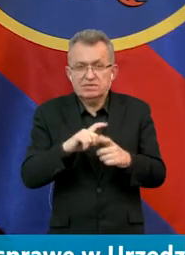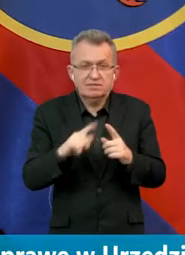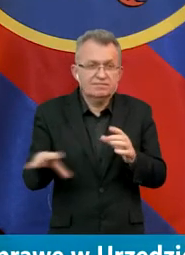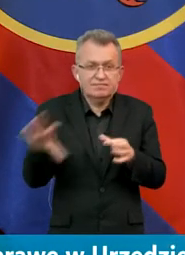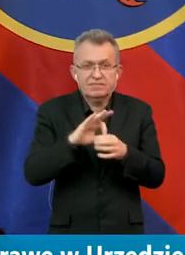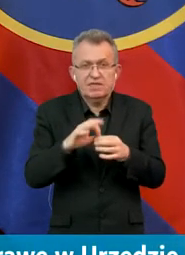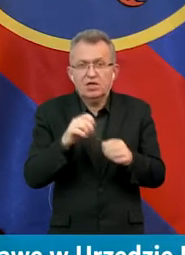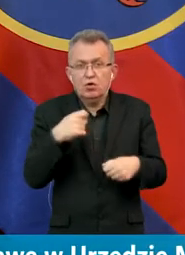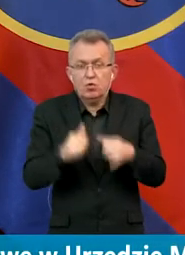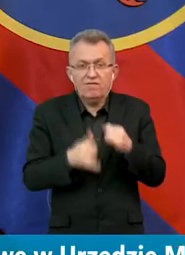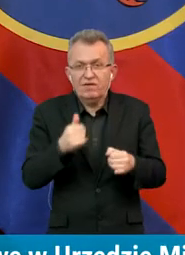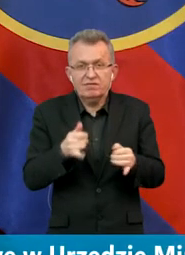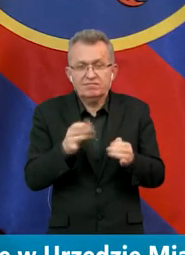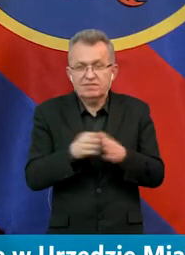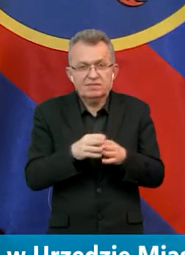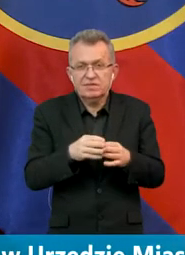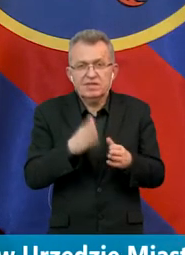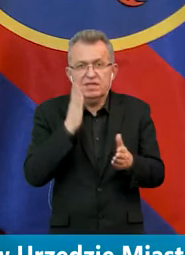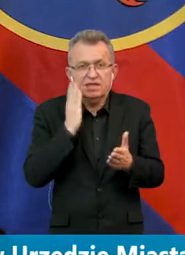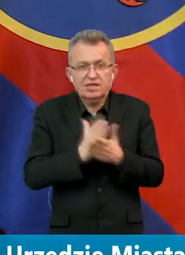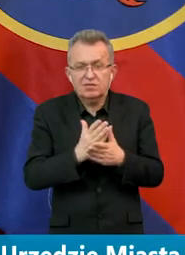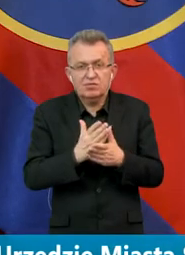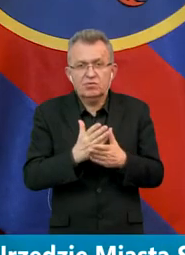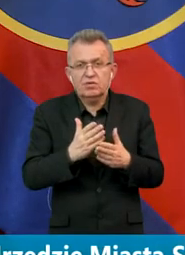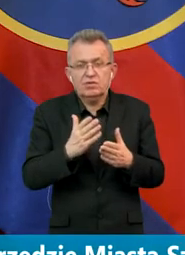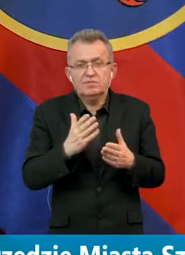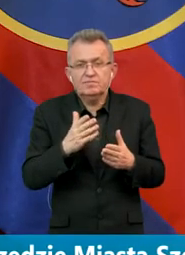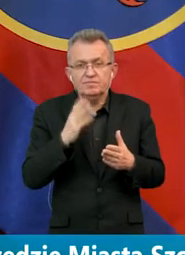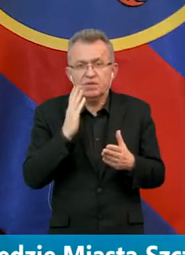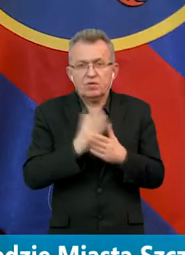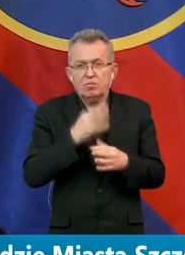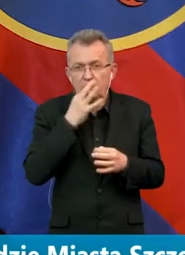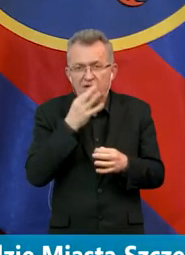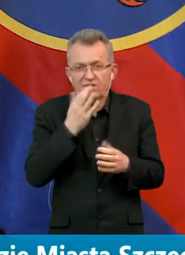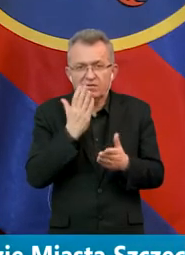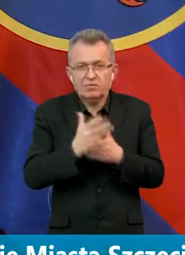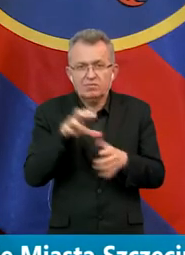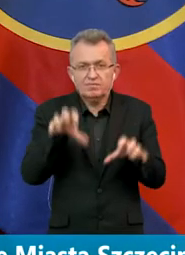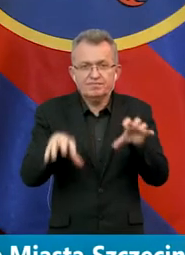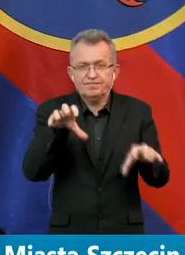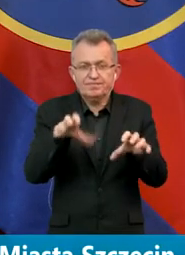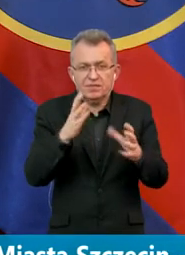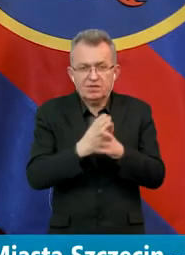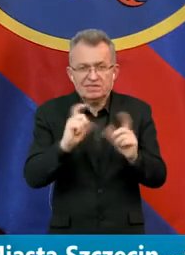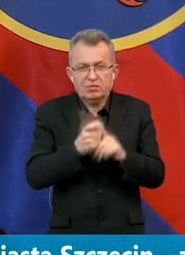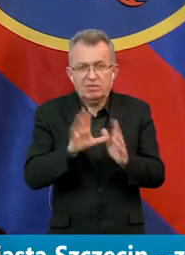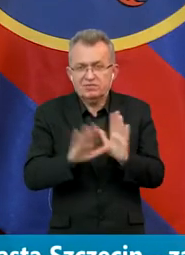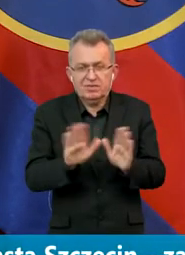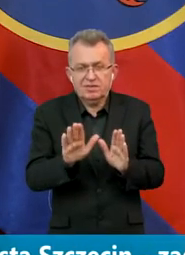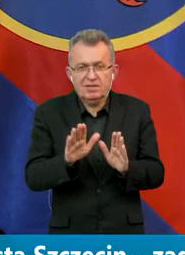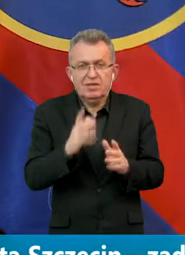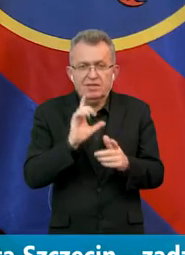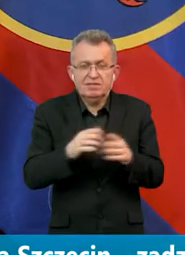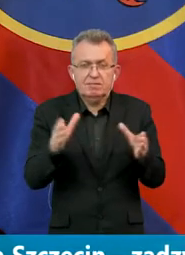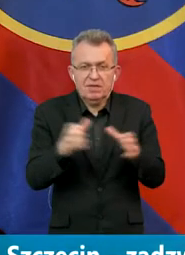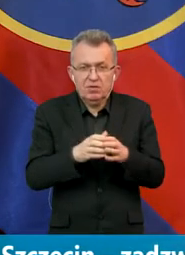roweru miejskiego. Rower miejski to jest takie urządzenie, które poprawia komunikację w pewnych obszarach Szczecina. Mamy co prawda